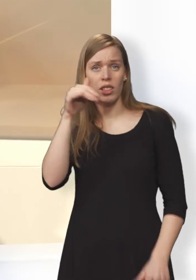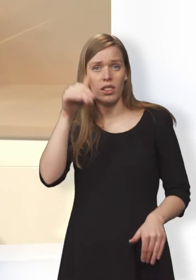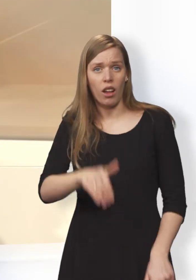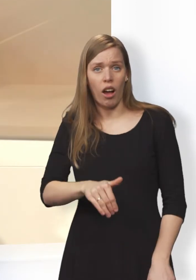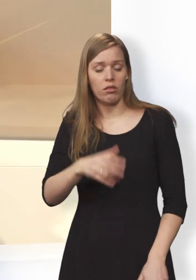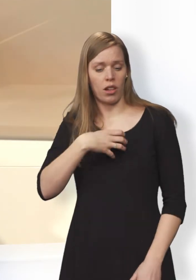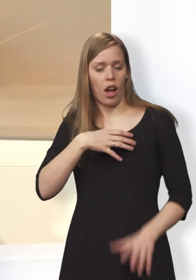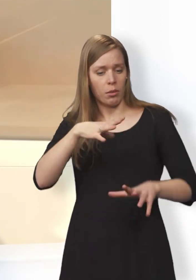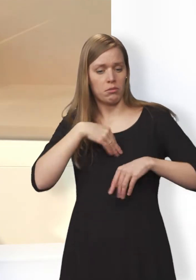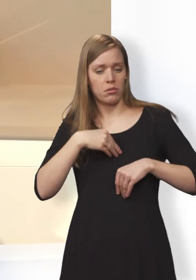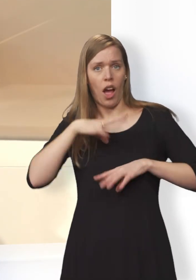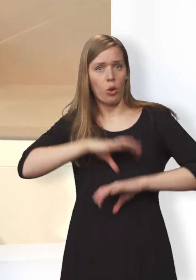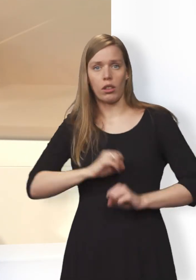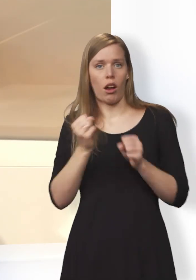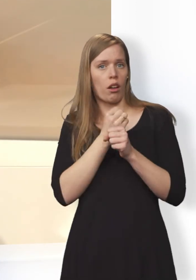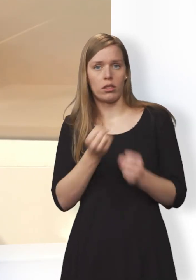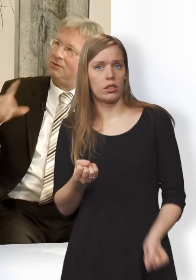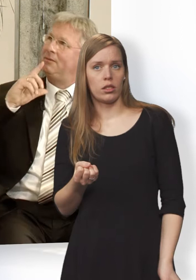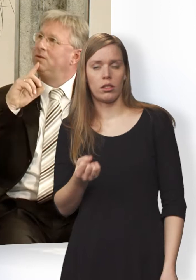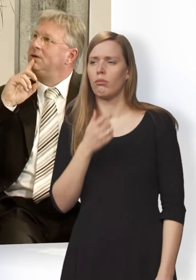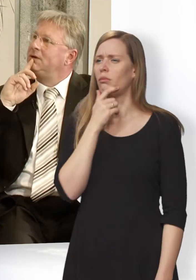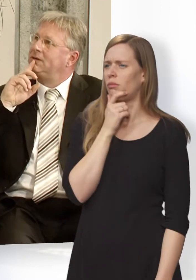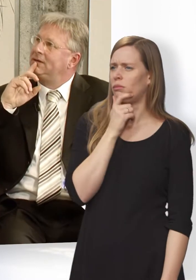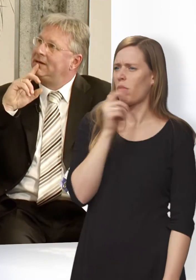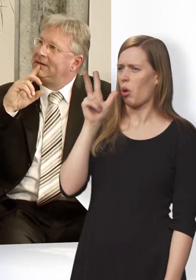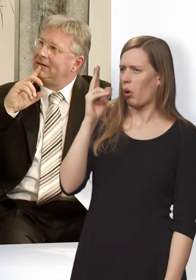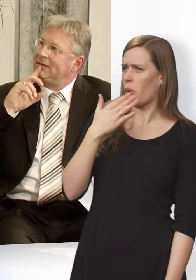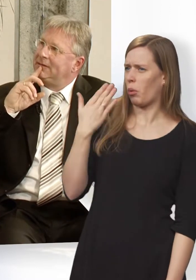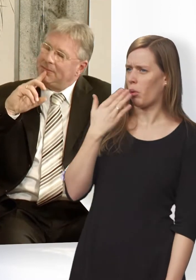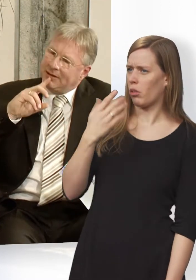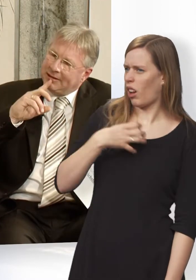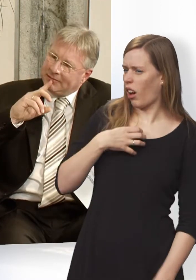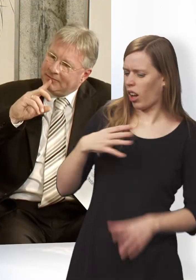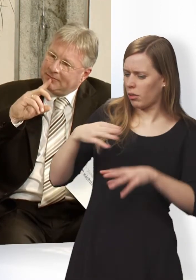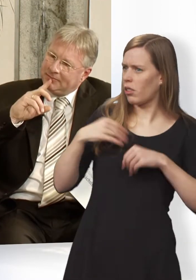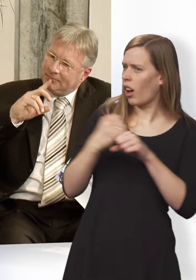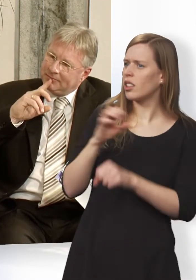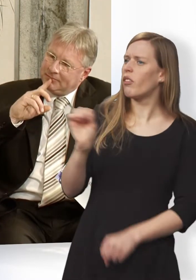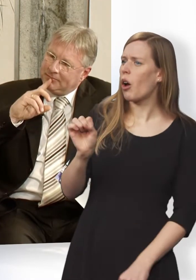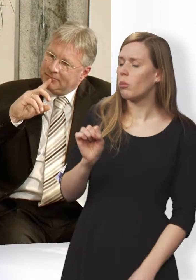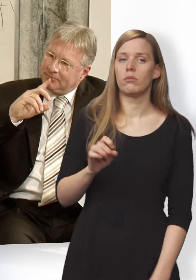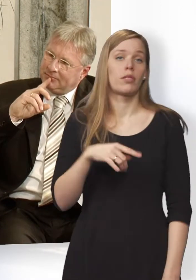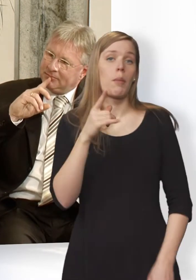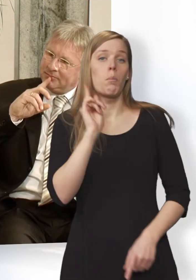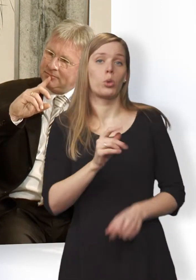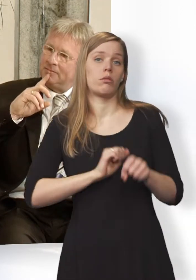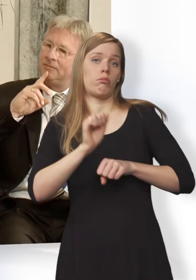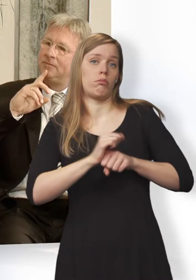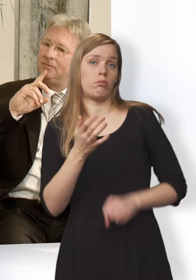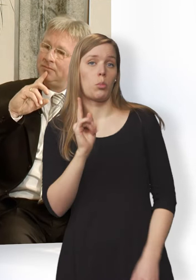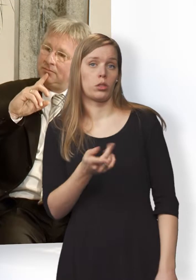bejahen und könnte damit leben wieso kann man ohne gott die krankheit musste jahren bei dann muss man rebellieren